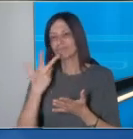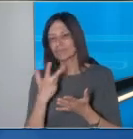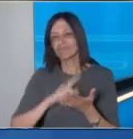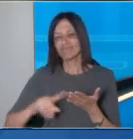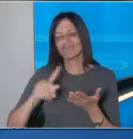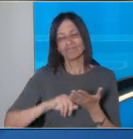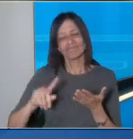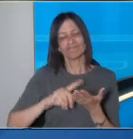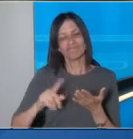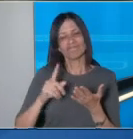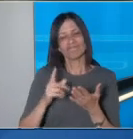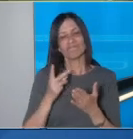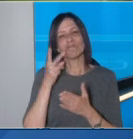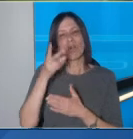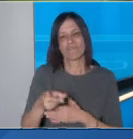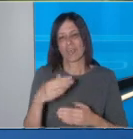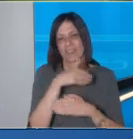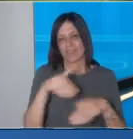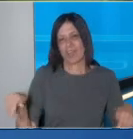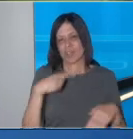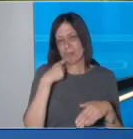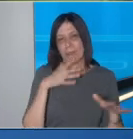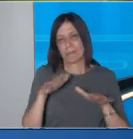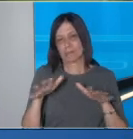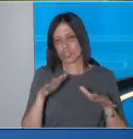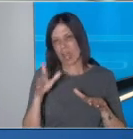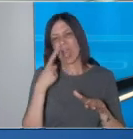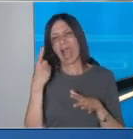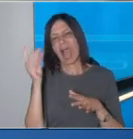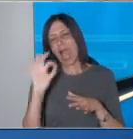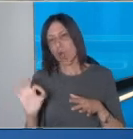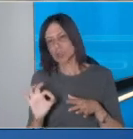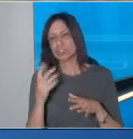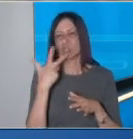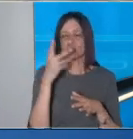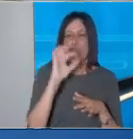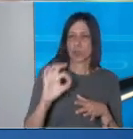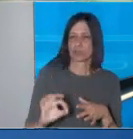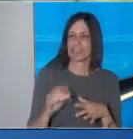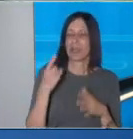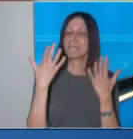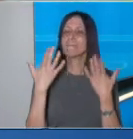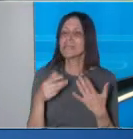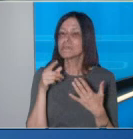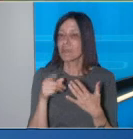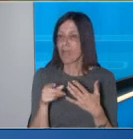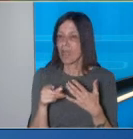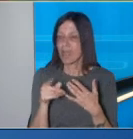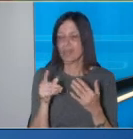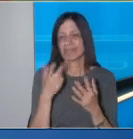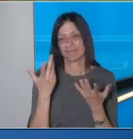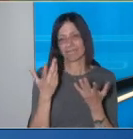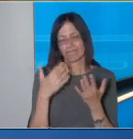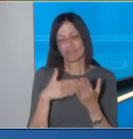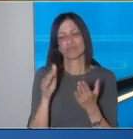חוצה את הטווח שהגדירה הממשלה לטווח של בין 1% ל-3%, והמספרים האלה ככל הנראה רק